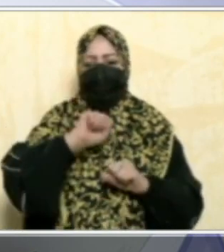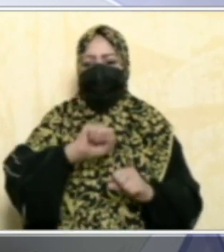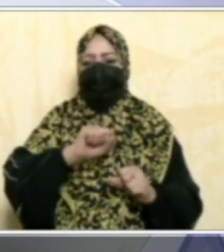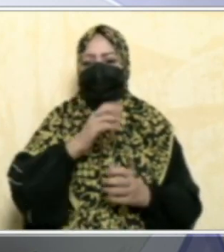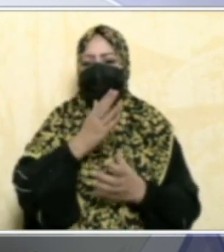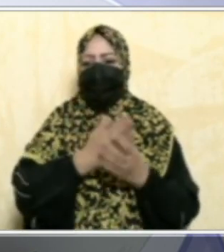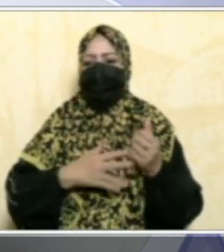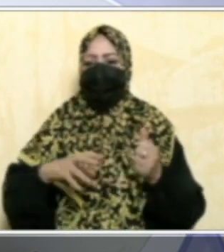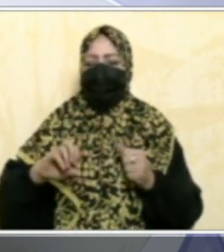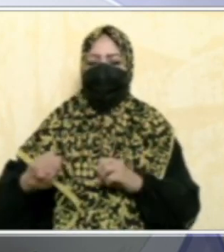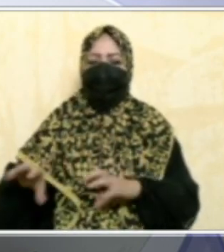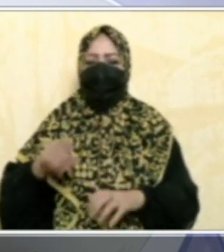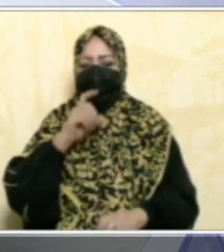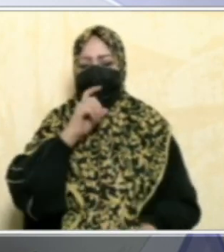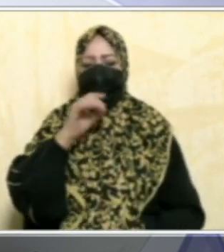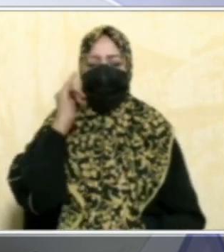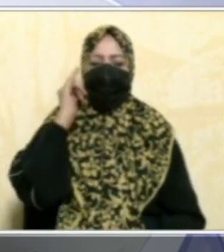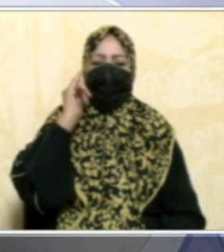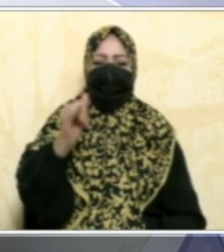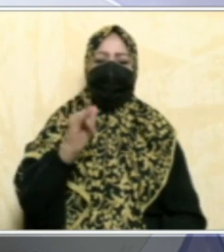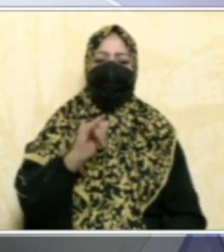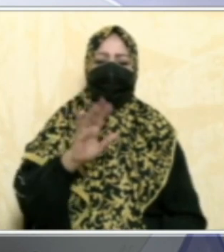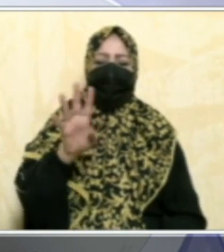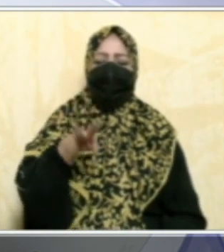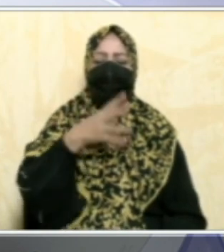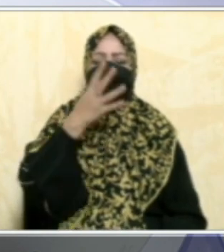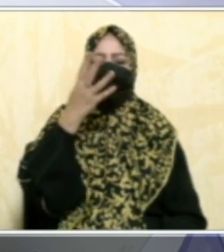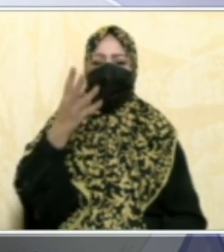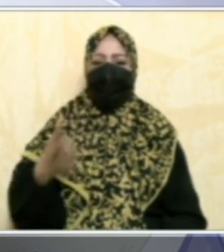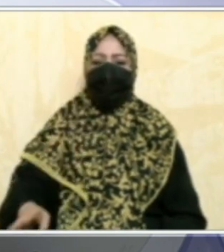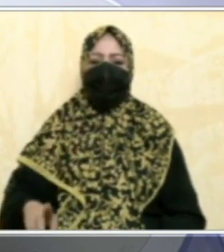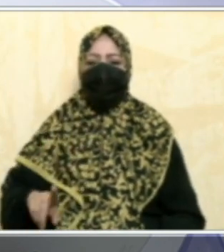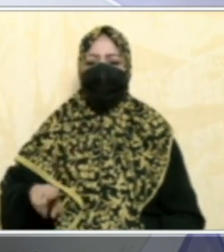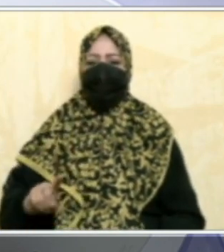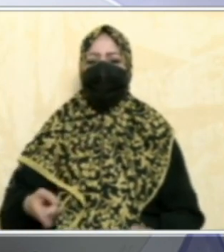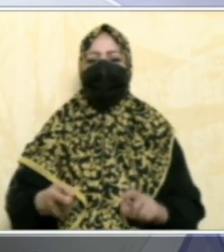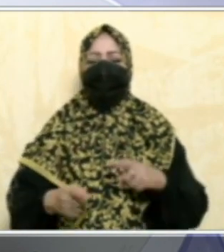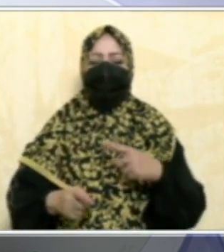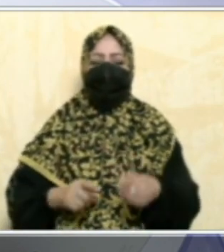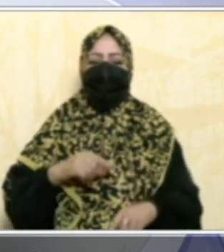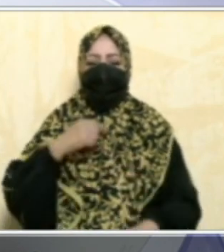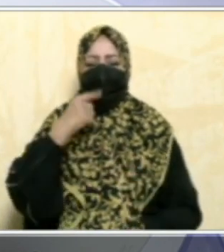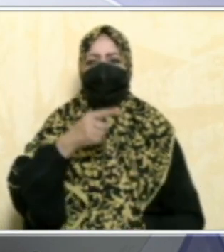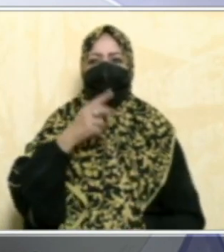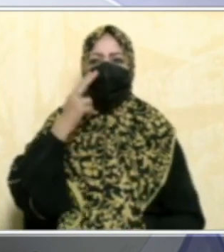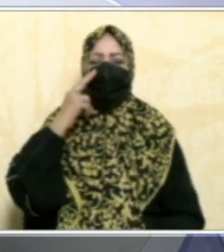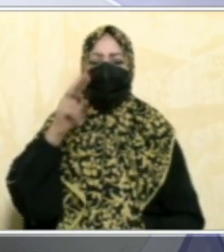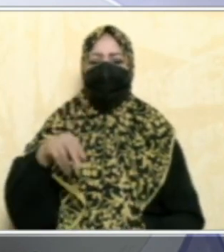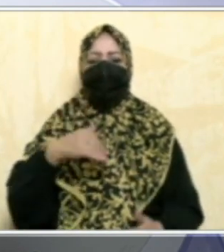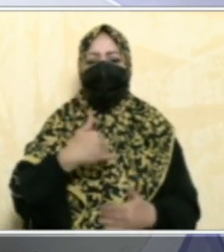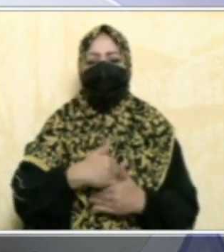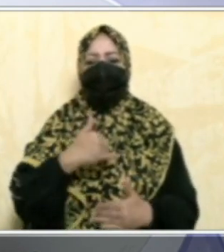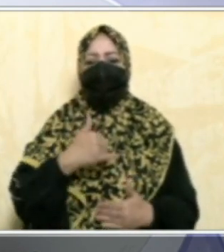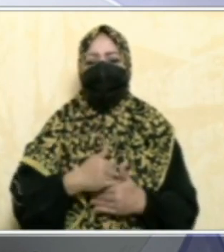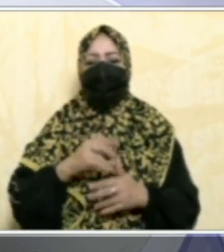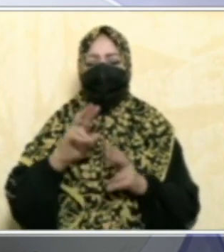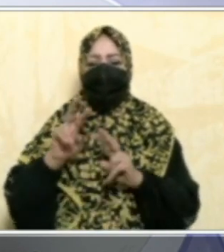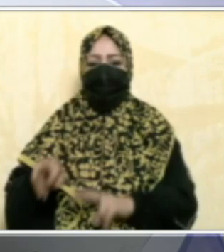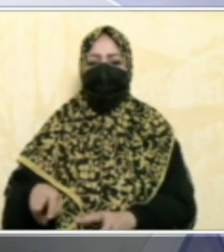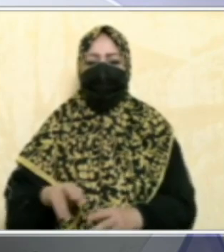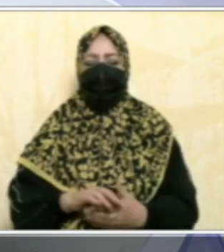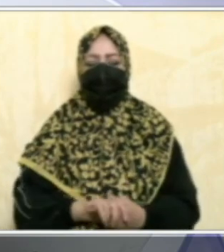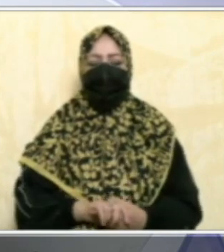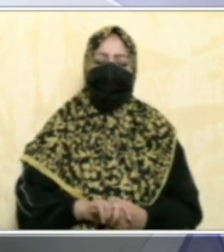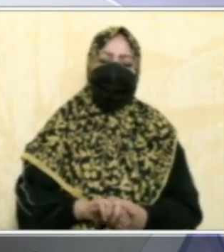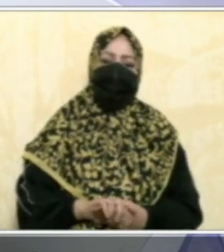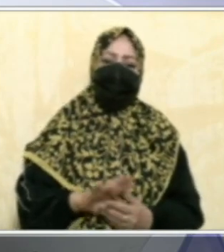لهم يعني أن يطعنوا في ذلك أمام المحاكم، لهم أن يطعنوا فيه، فهذا أمر يستوجب القضاء و